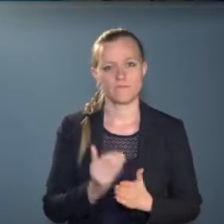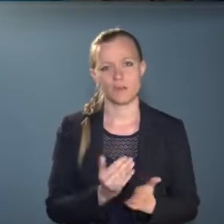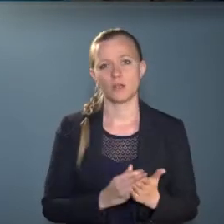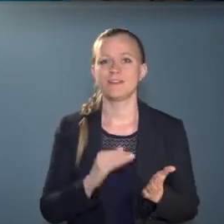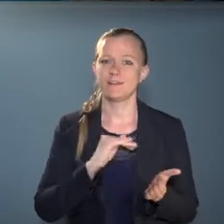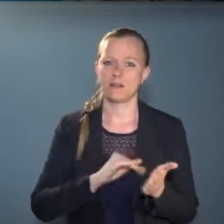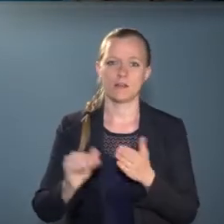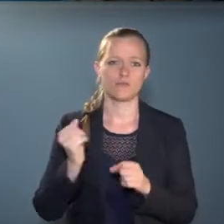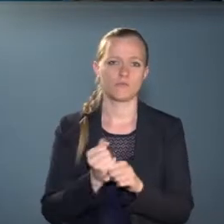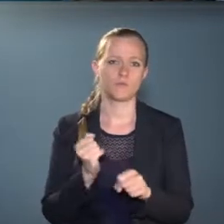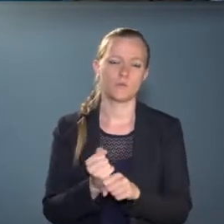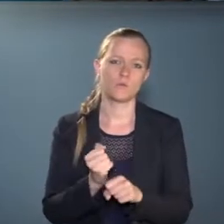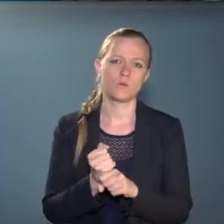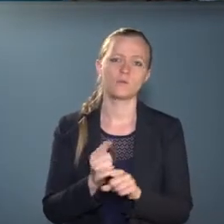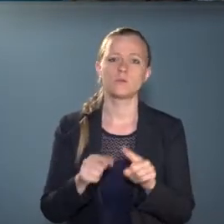élesben dolgozunk a különböző